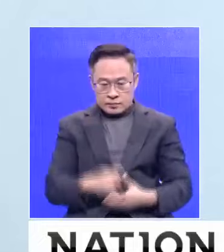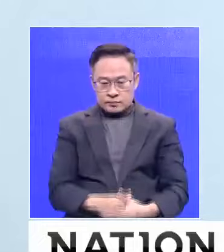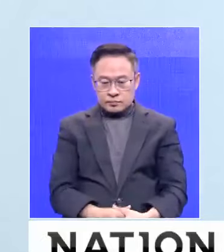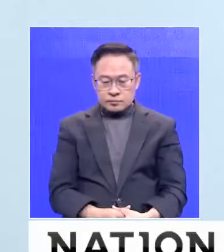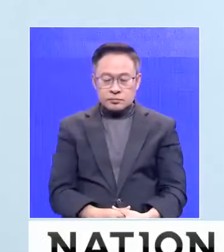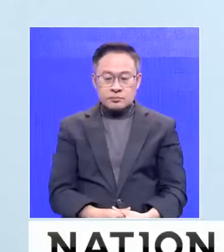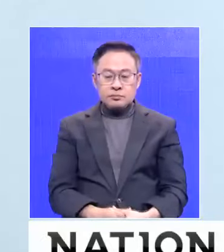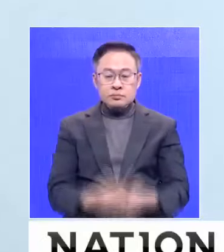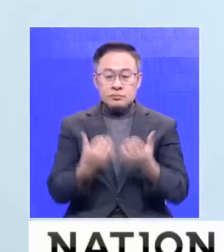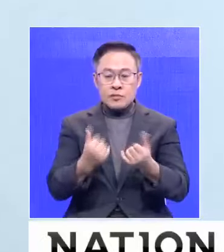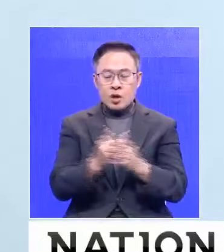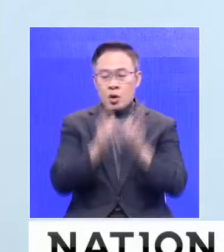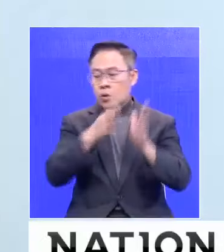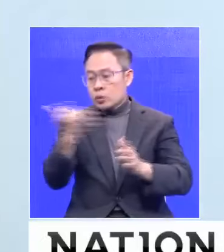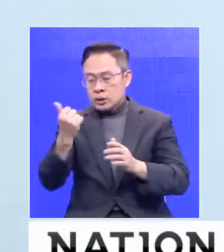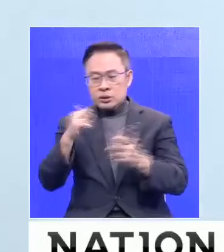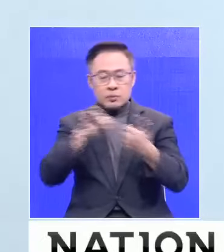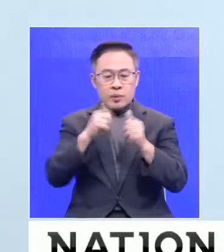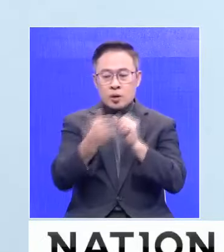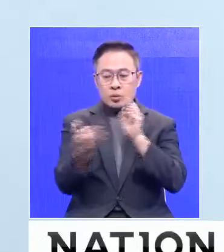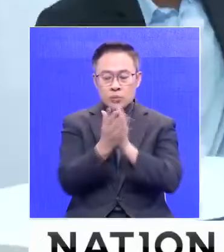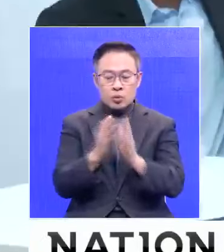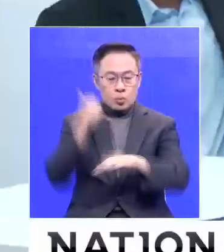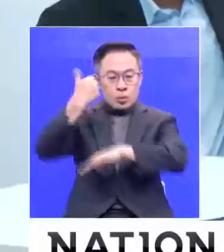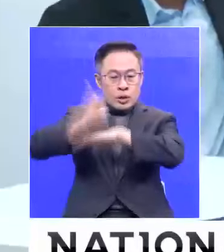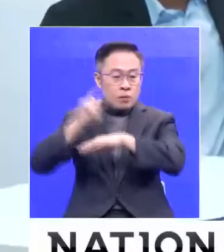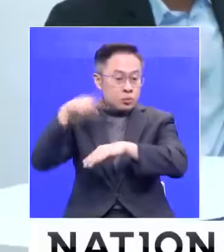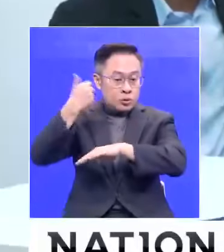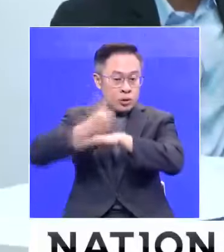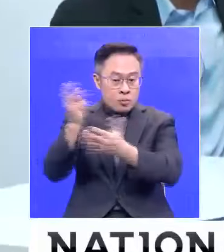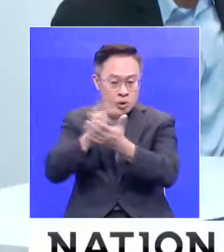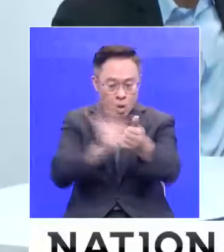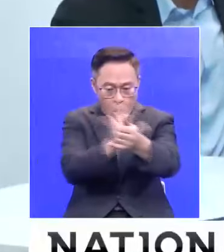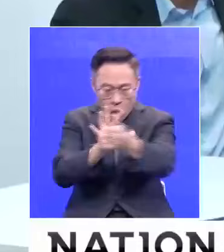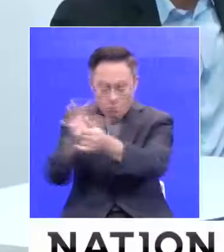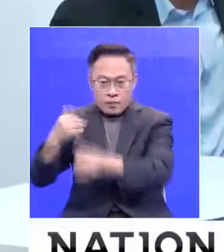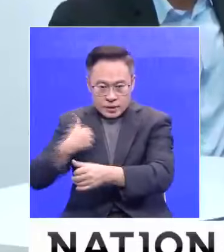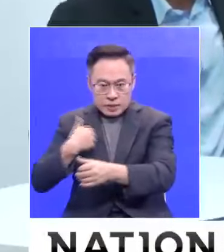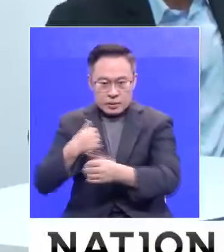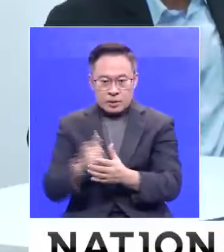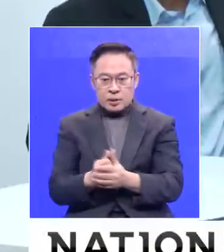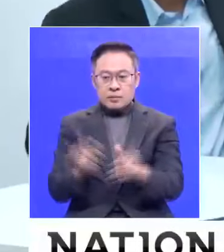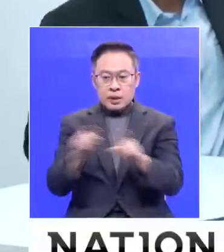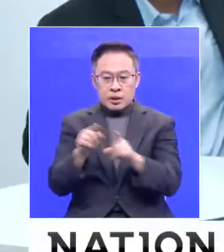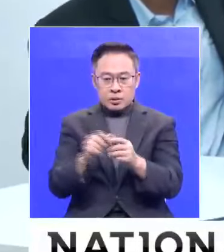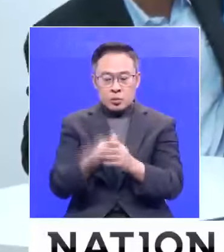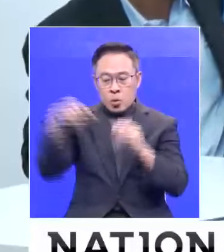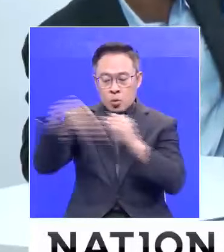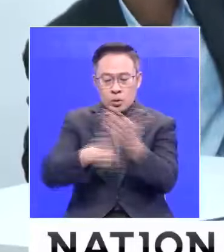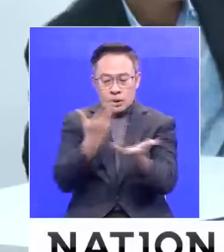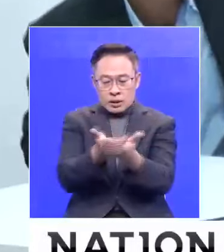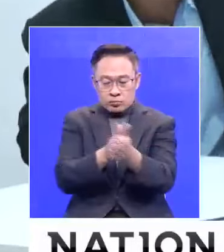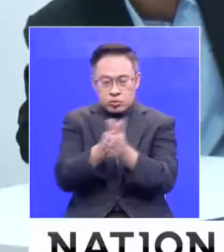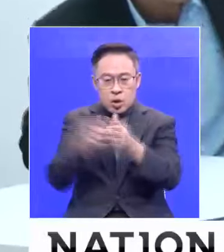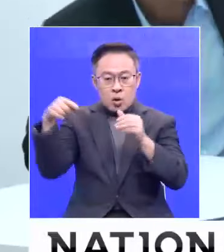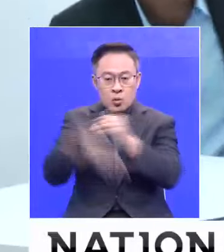ผู้ที่ได้รับผลกระทบหรือว่าผู้ที่เคยตกเป็นเหยื่อนะครับซึ่งเคยไปร้องต่อกองปราบเรื่องการถูกโกงแชร์มูลค่